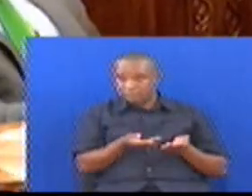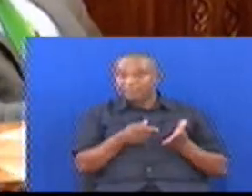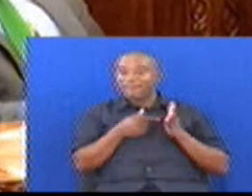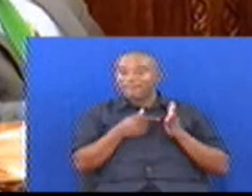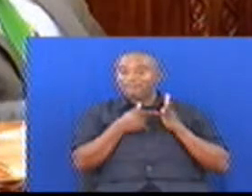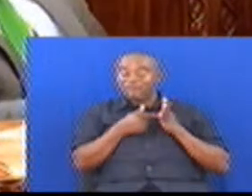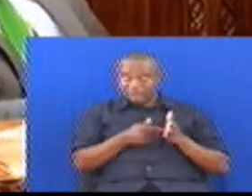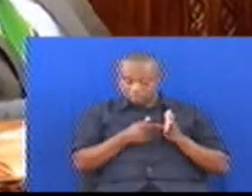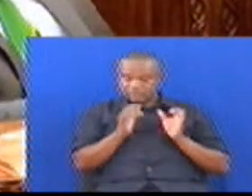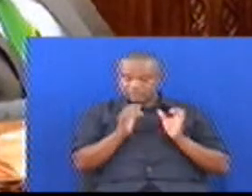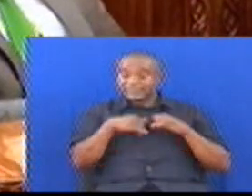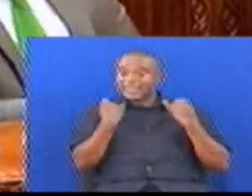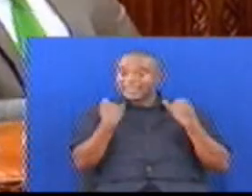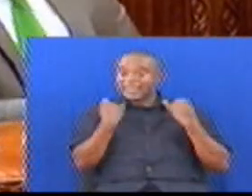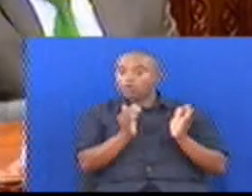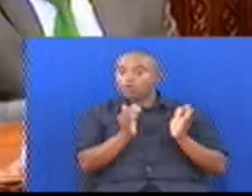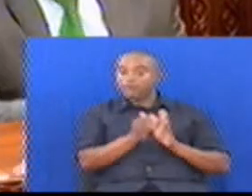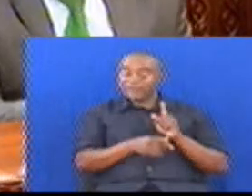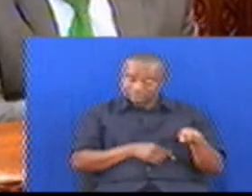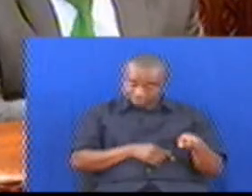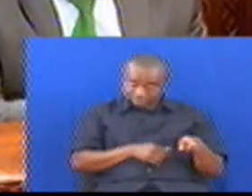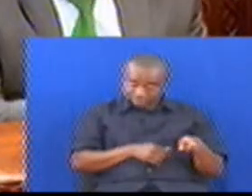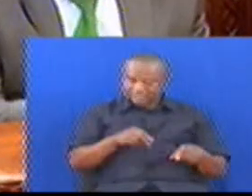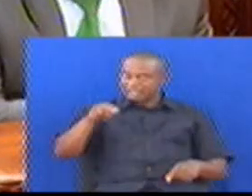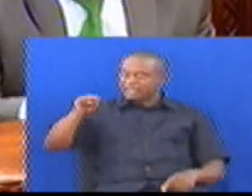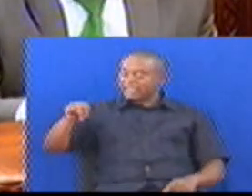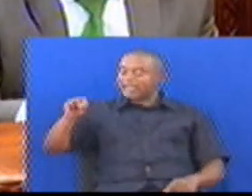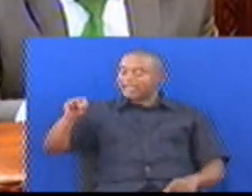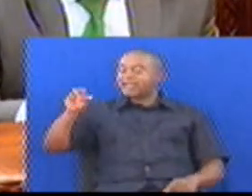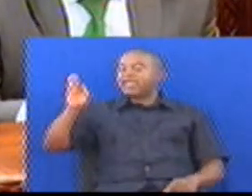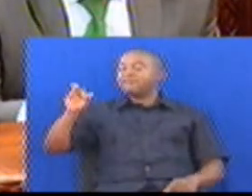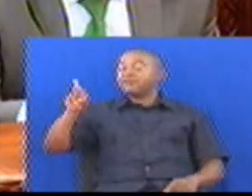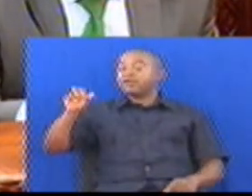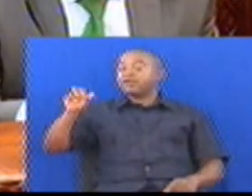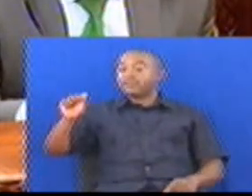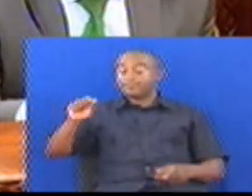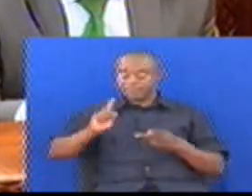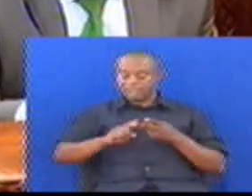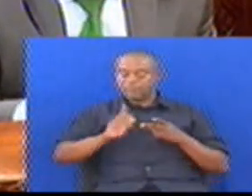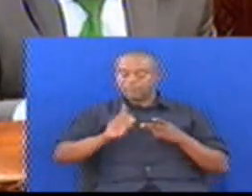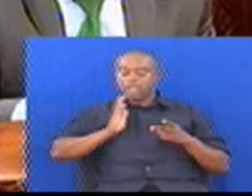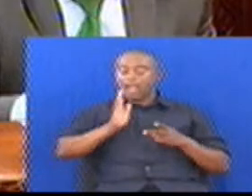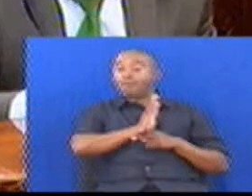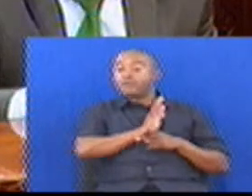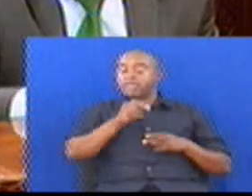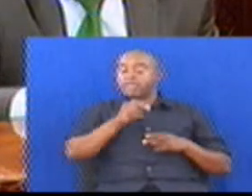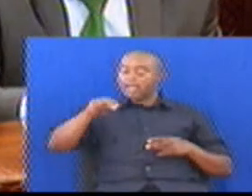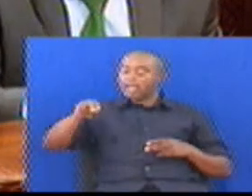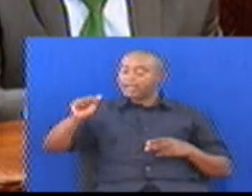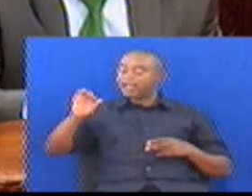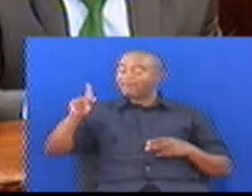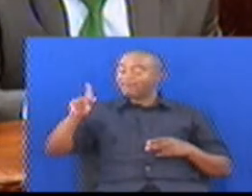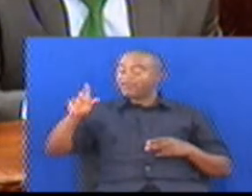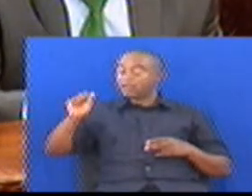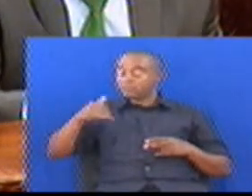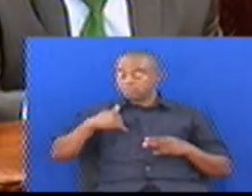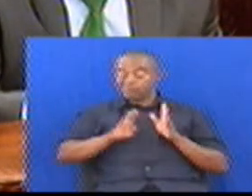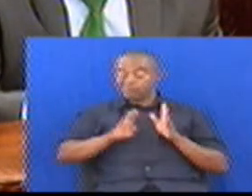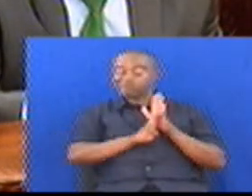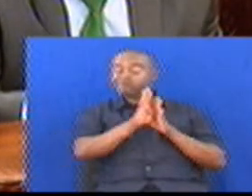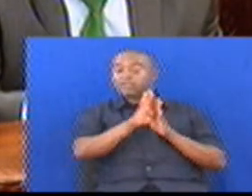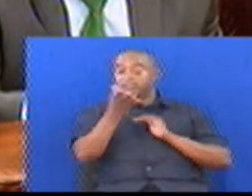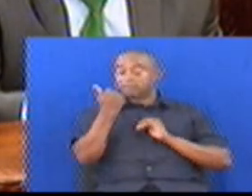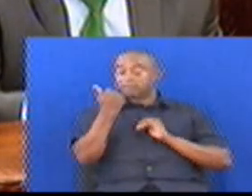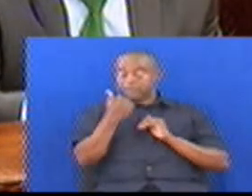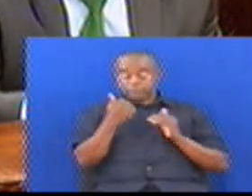taifa wa hifadhi ya chakula NFRA na bodi ya nafaka na mazao mchanganyiko Tanzania umeongezeka kutoka tani